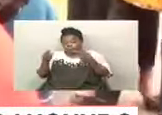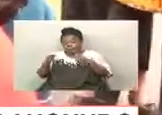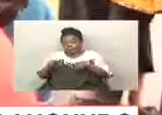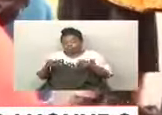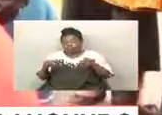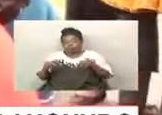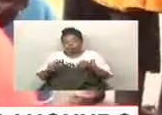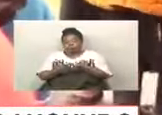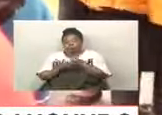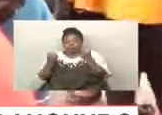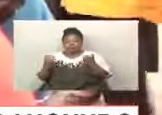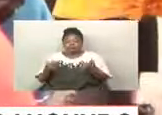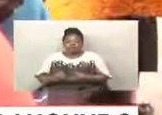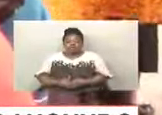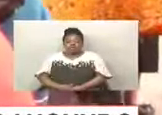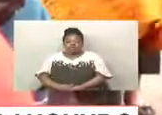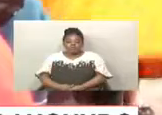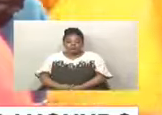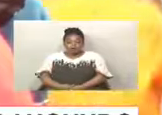kabenje.